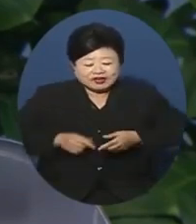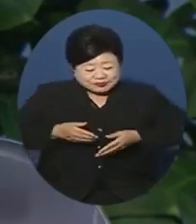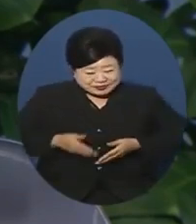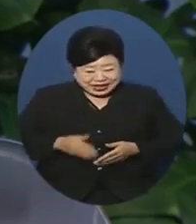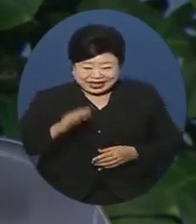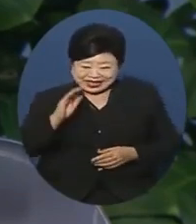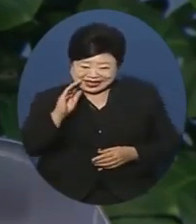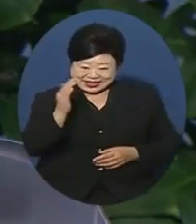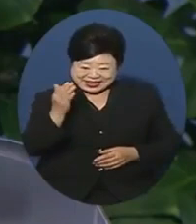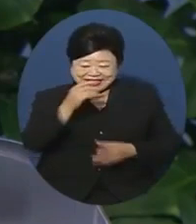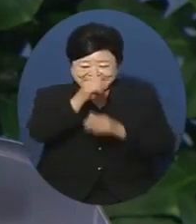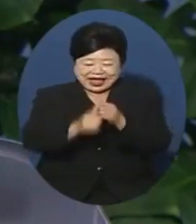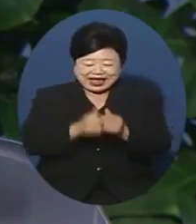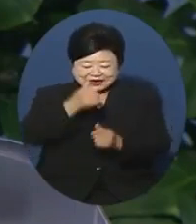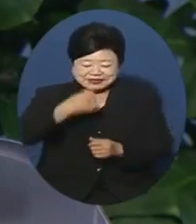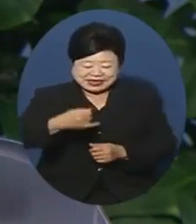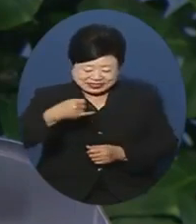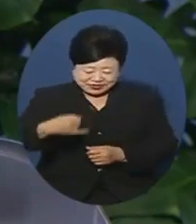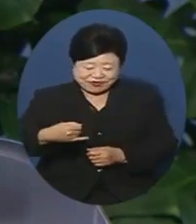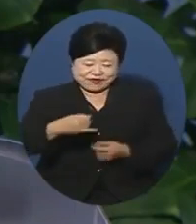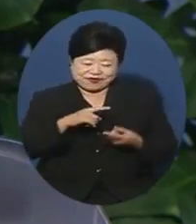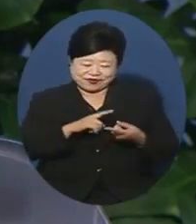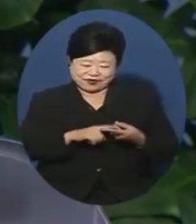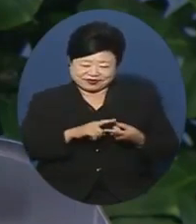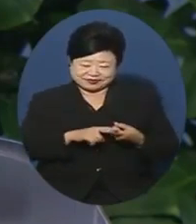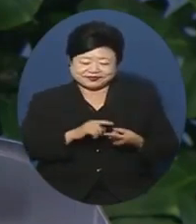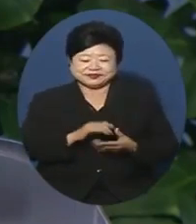거듭나야 하나님의 자녀로서의